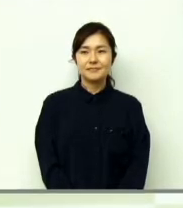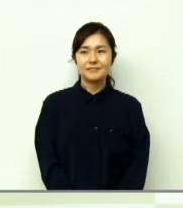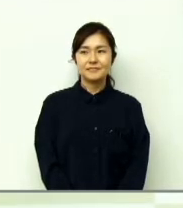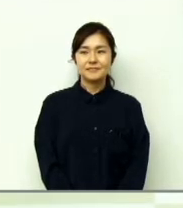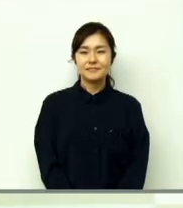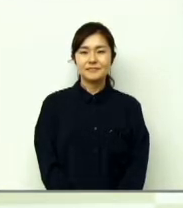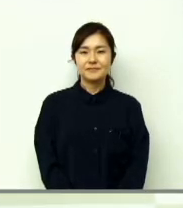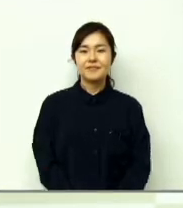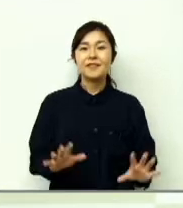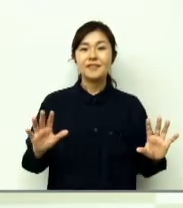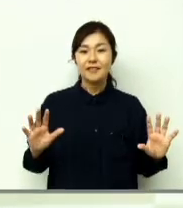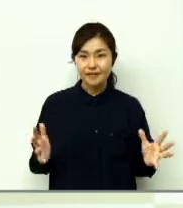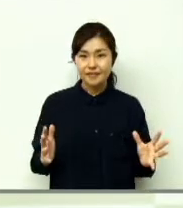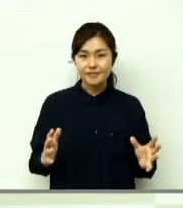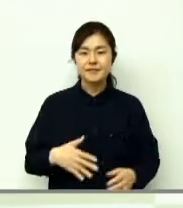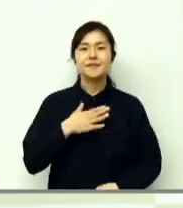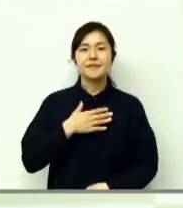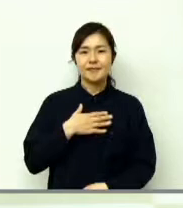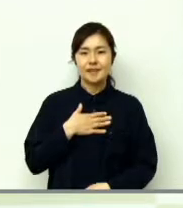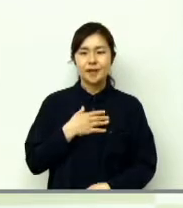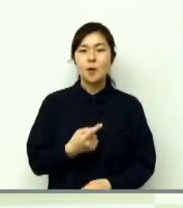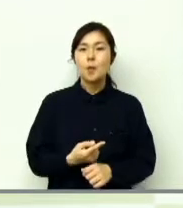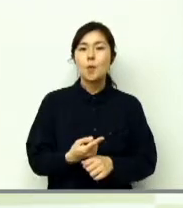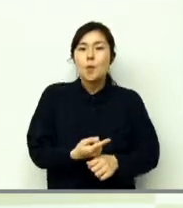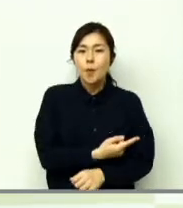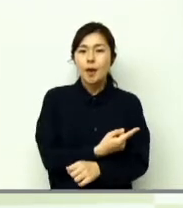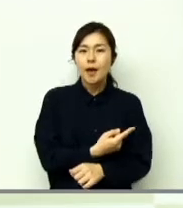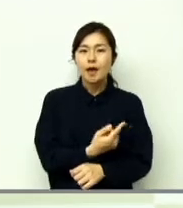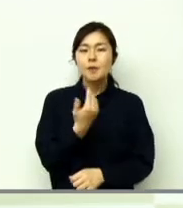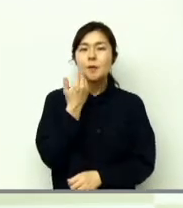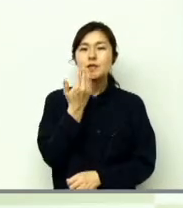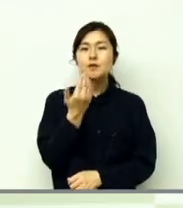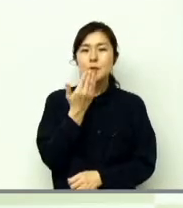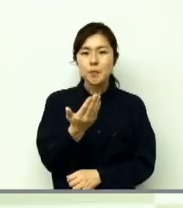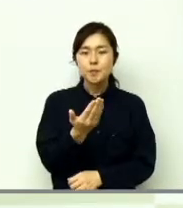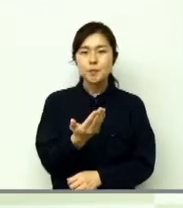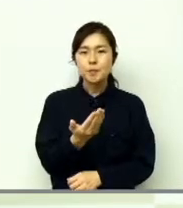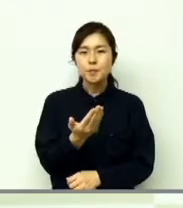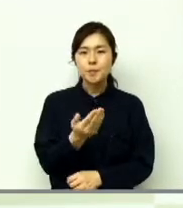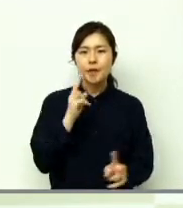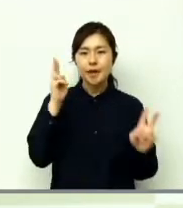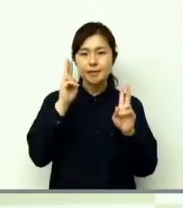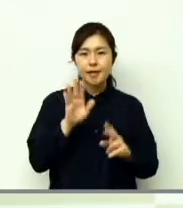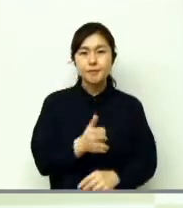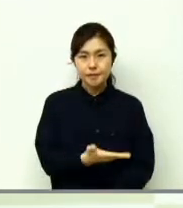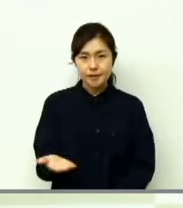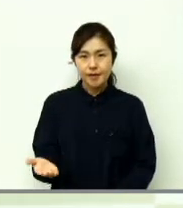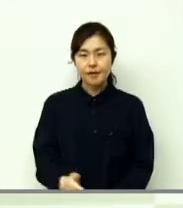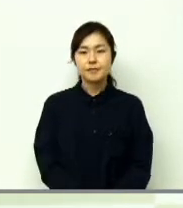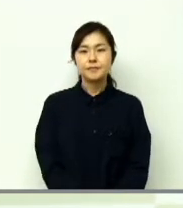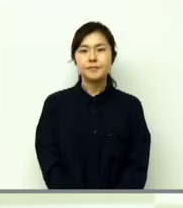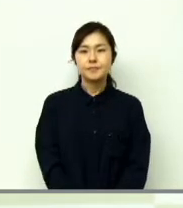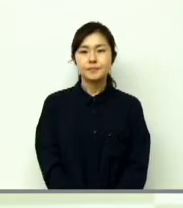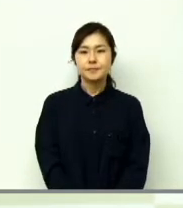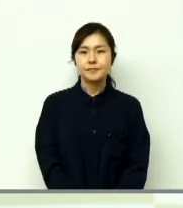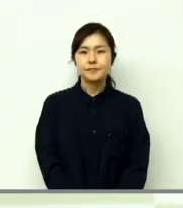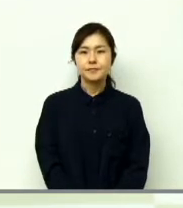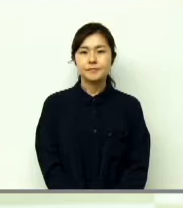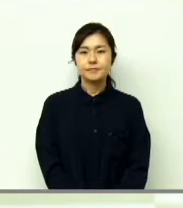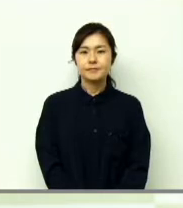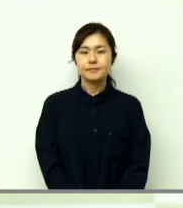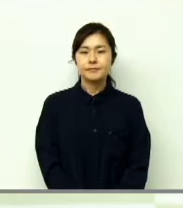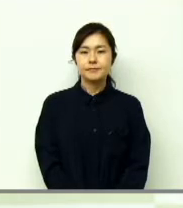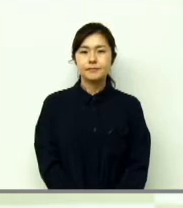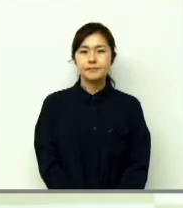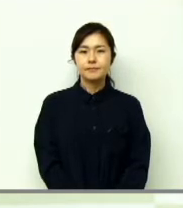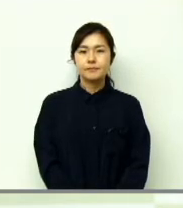それは内容ですので、その他の質問に移らさせていただきます。質問のある者は引き続き挙手にてお願いします。